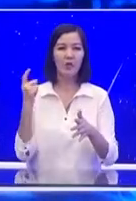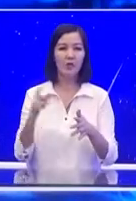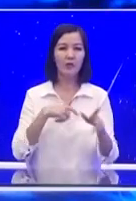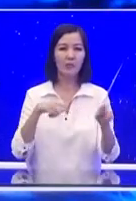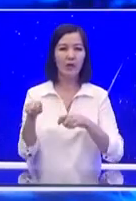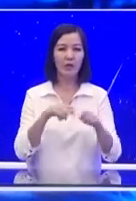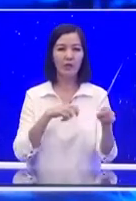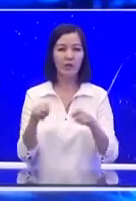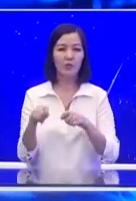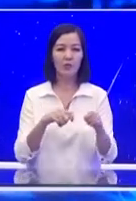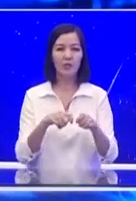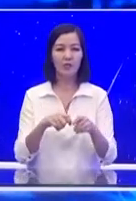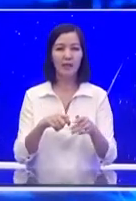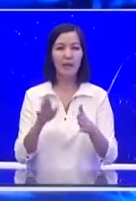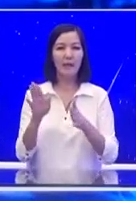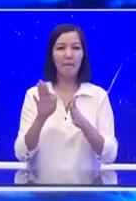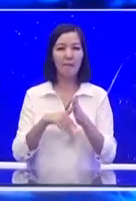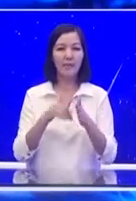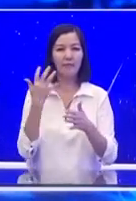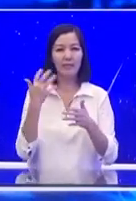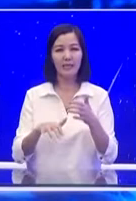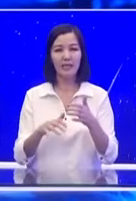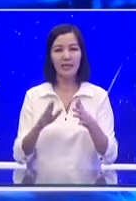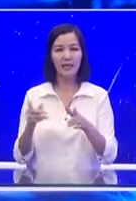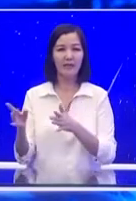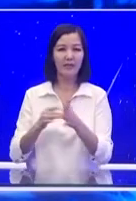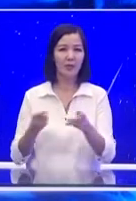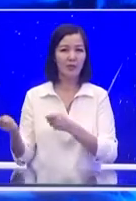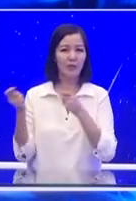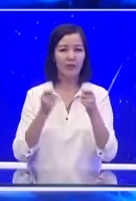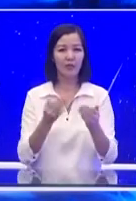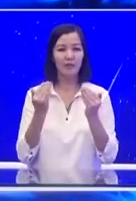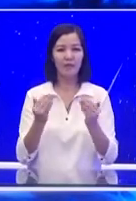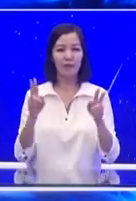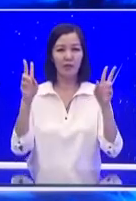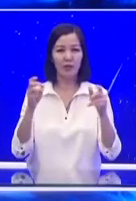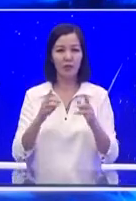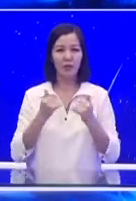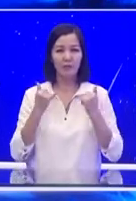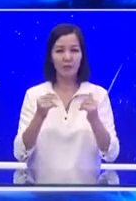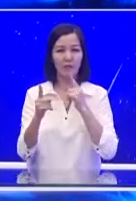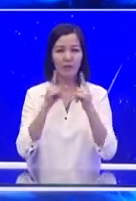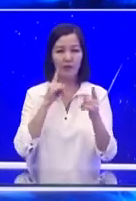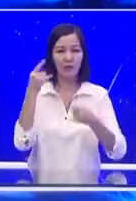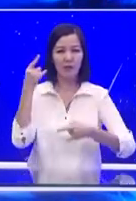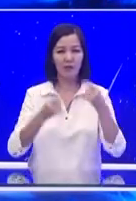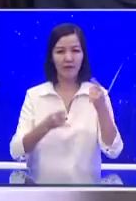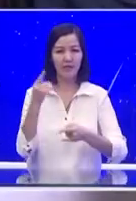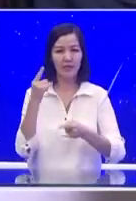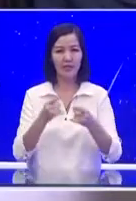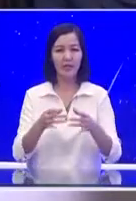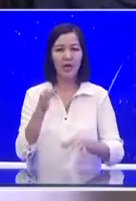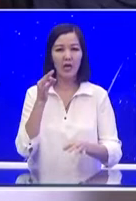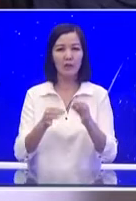Сельхозпродукция до стола потребителей без посредников. Этому вопросу посвящено заседание правительства в режиме видеоконференц-связи.